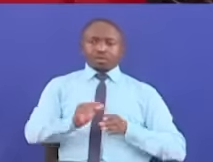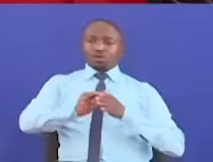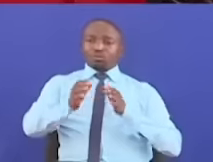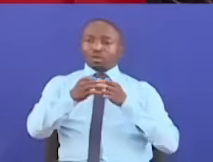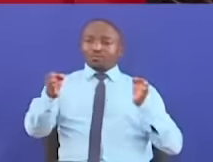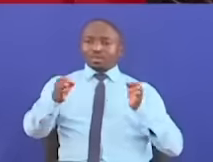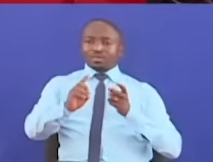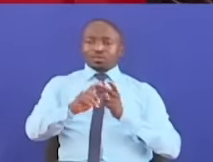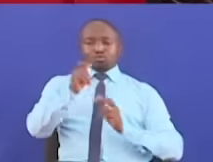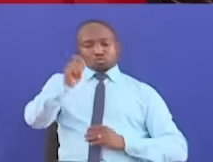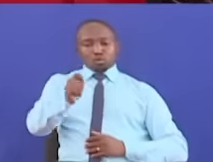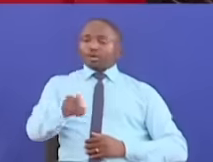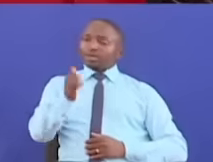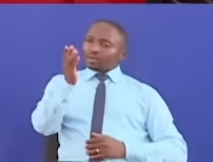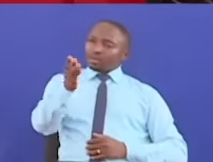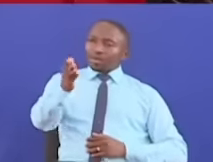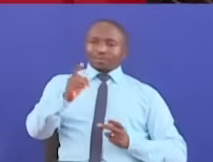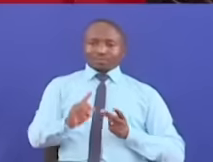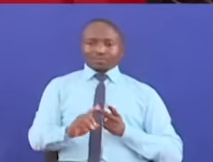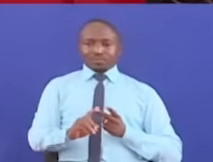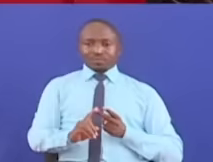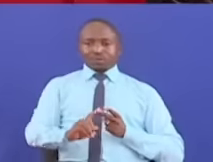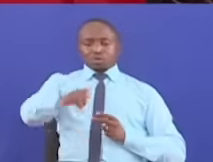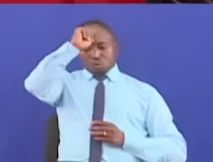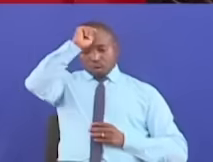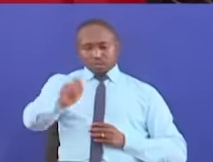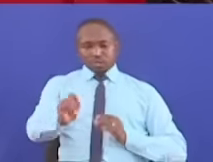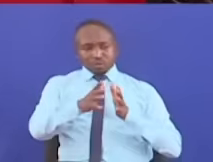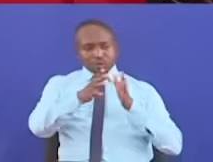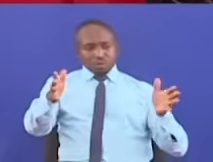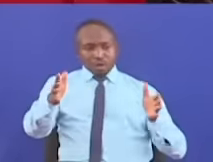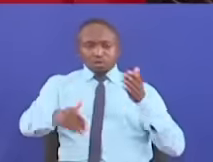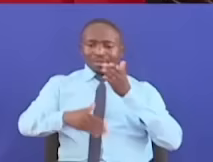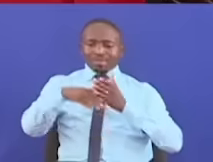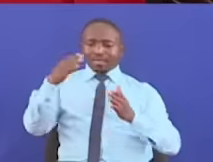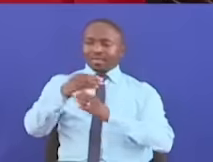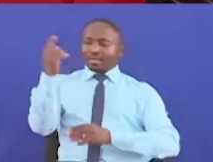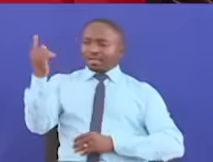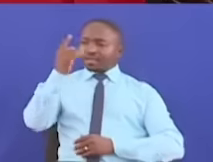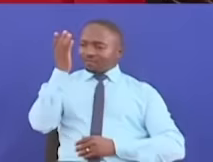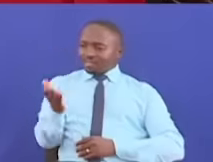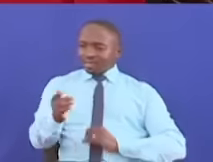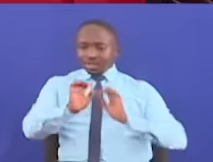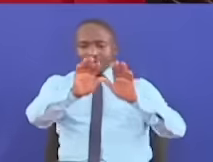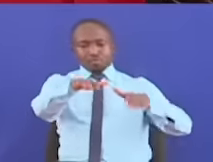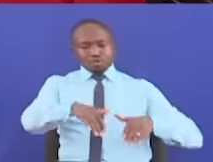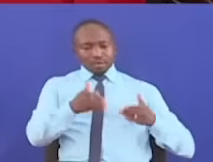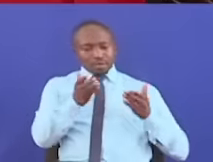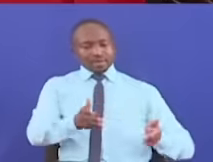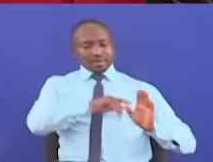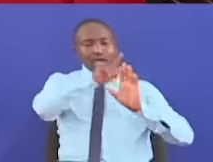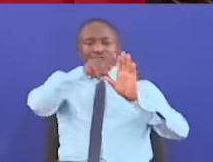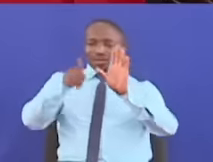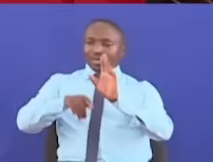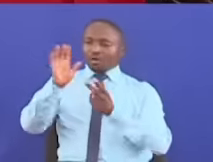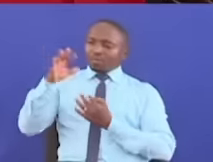hii mhh spik kupe wewe kwa hesh kubwa Uli jenga taifa hili bunge hili na afrika kwa